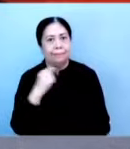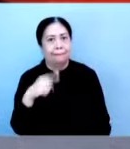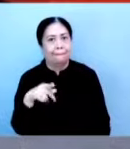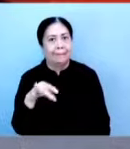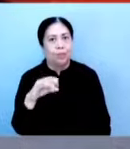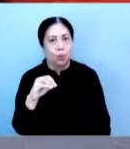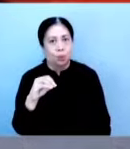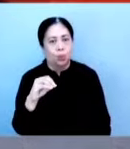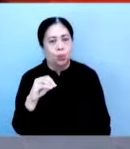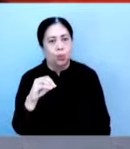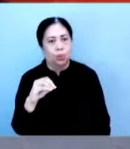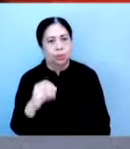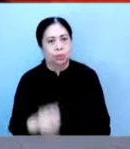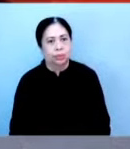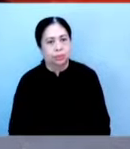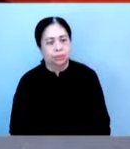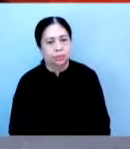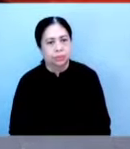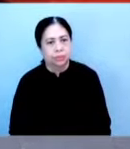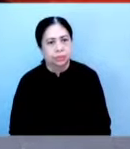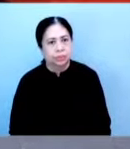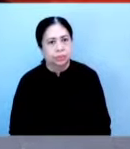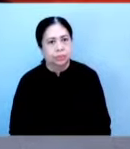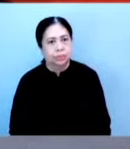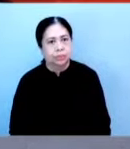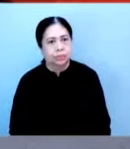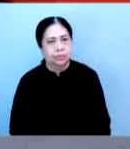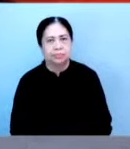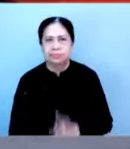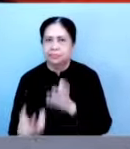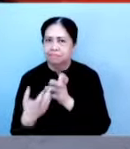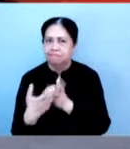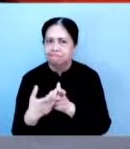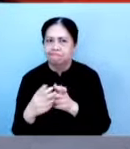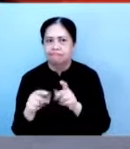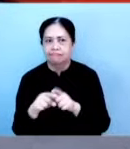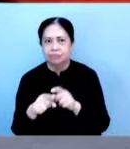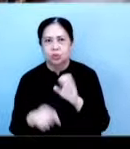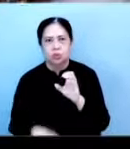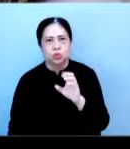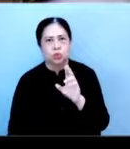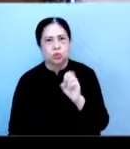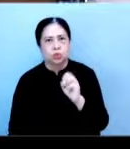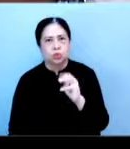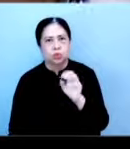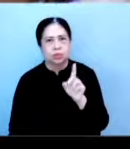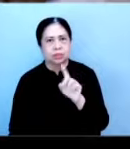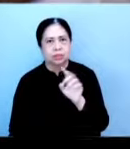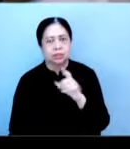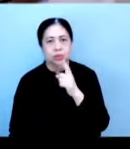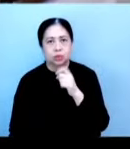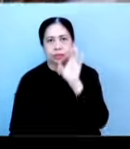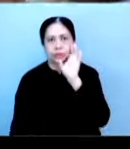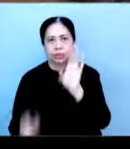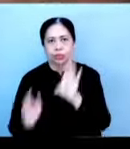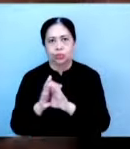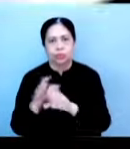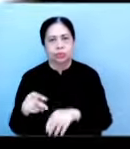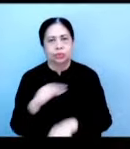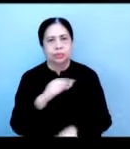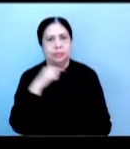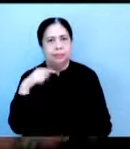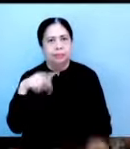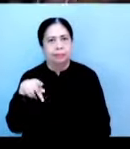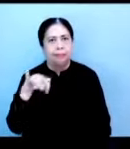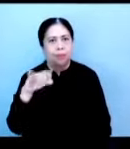Padre Pio ayan So may pag-customize din po siya kasi picture po ni Padre Pio po yung gamit but